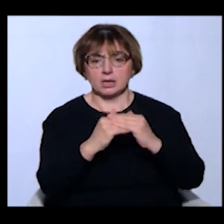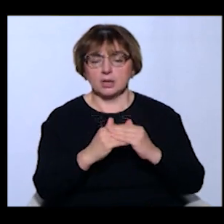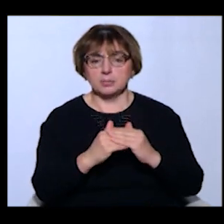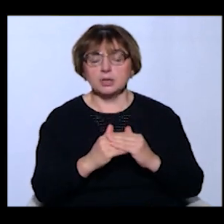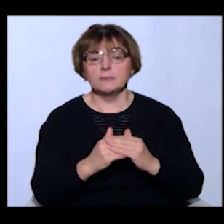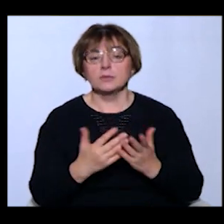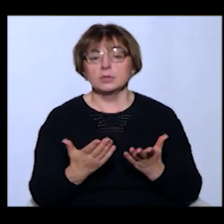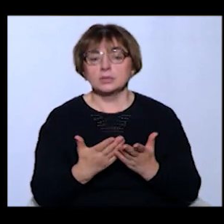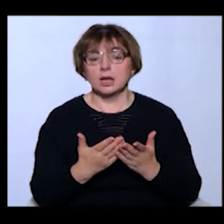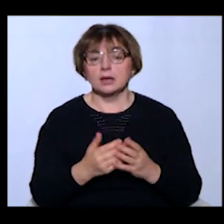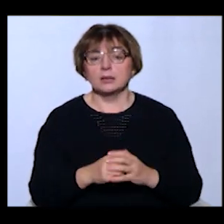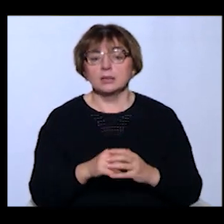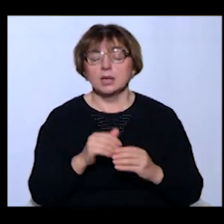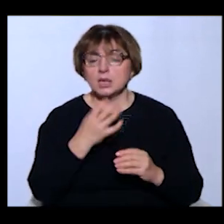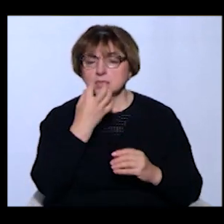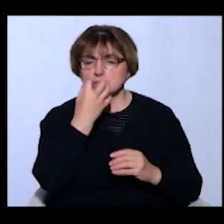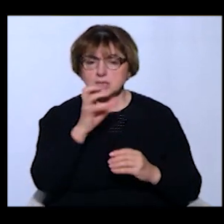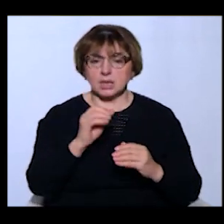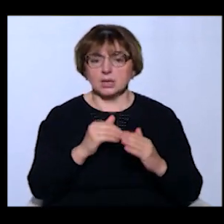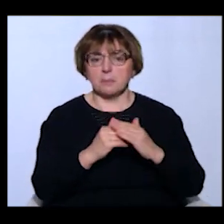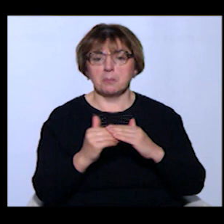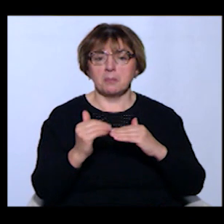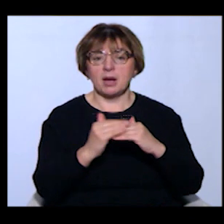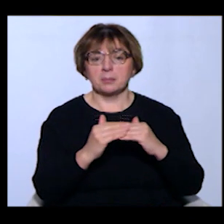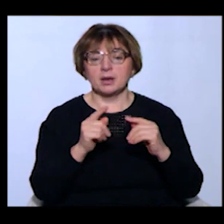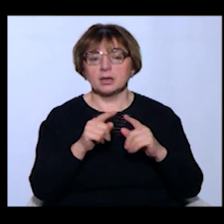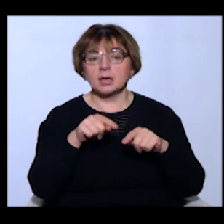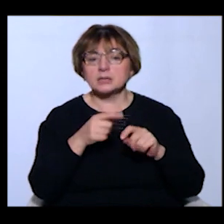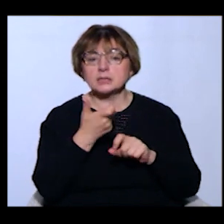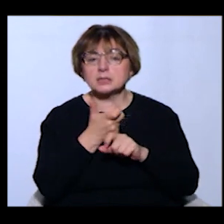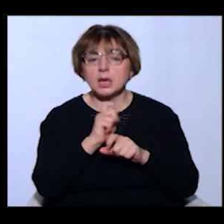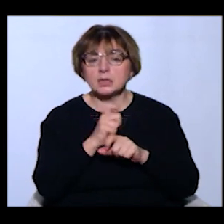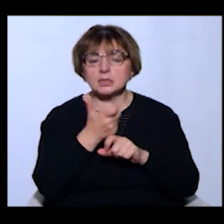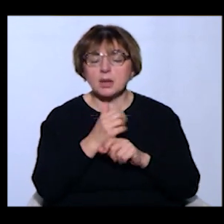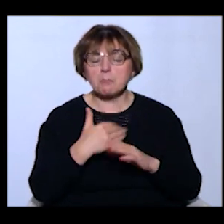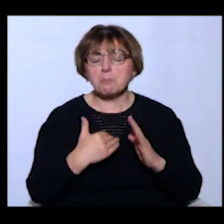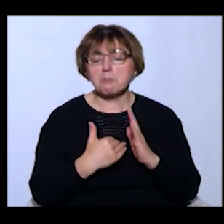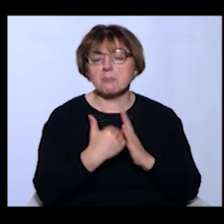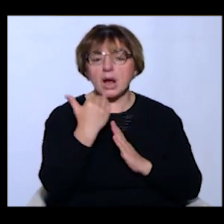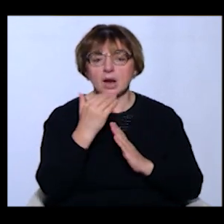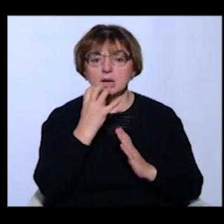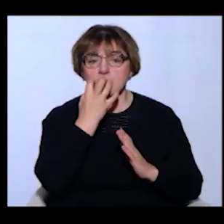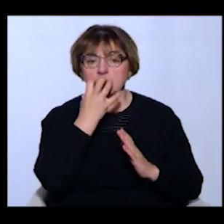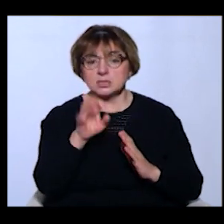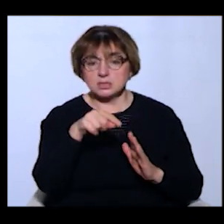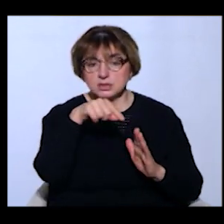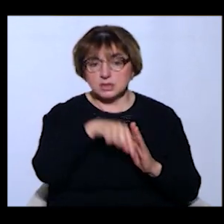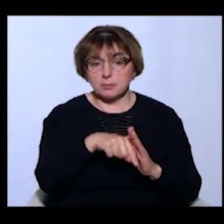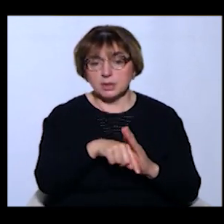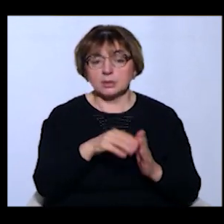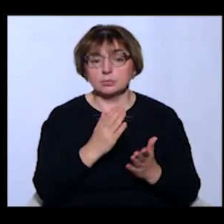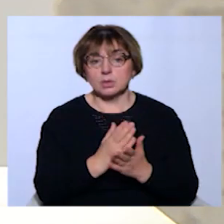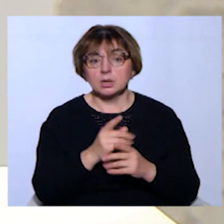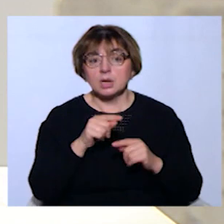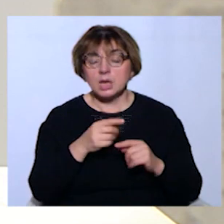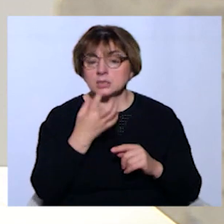გაკვეთილებზე, და ეს გავარვარებული არის იმიტომ, რომ აქ არის ძალიან მაღალი ტემპერატურა და